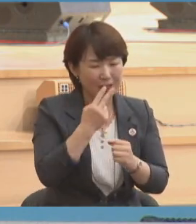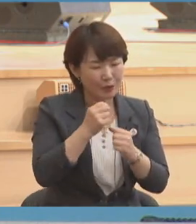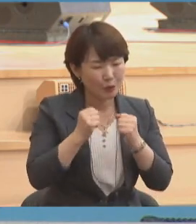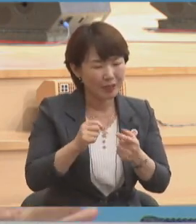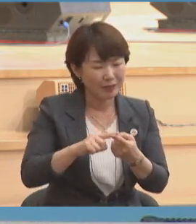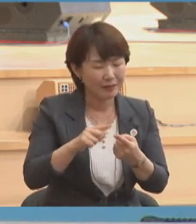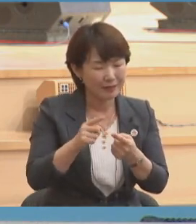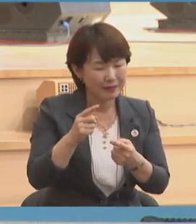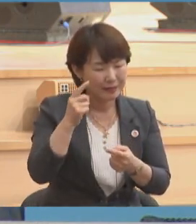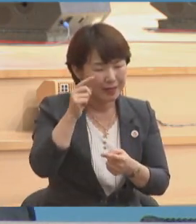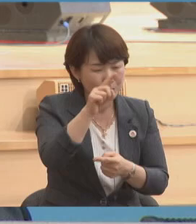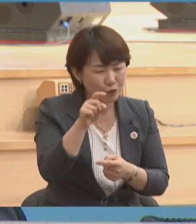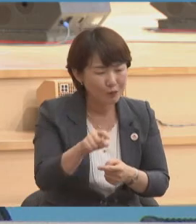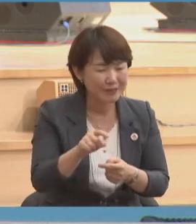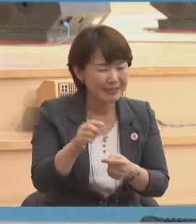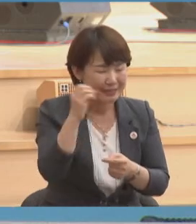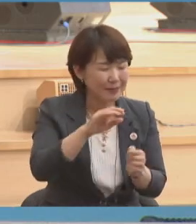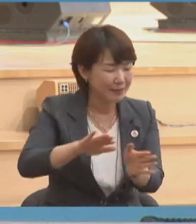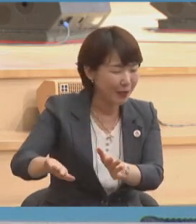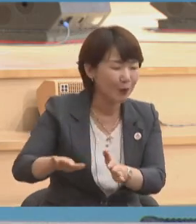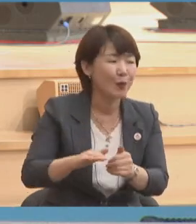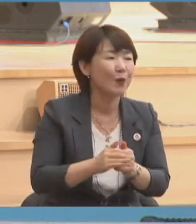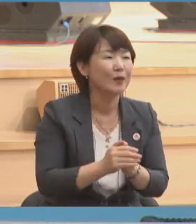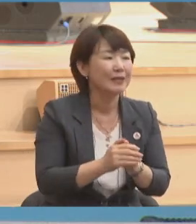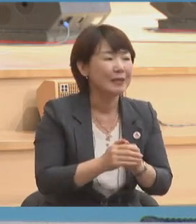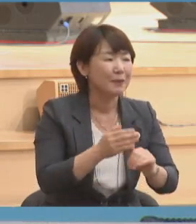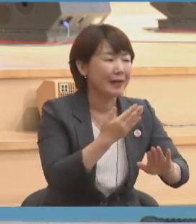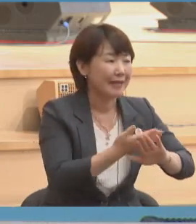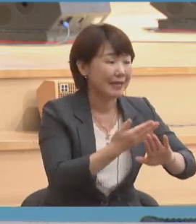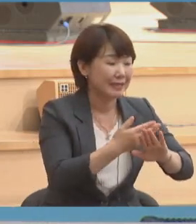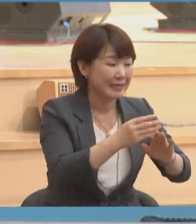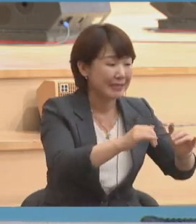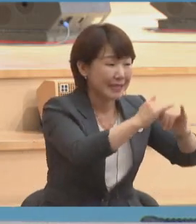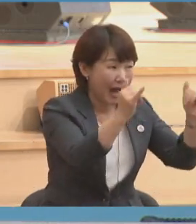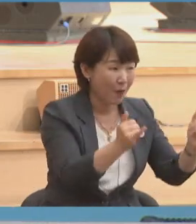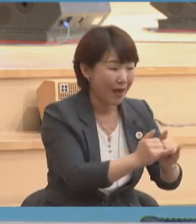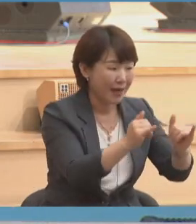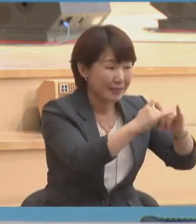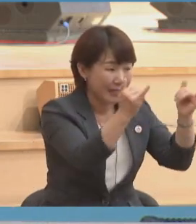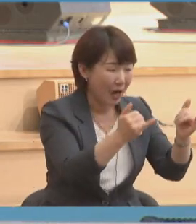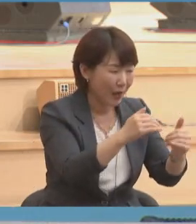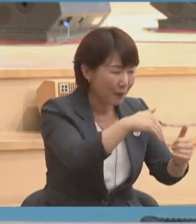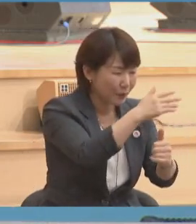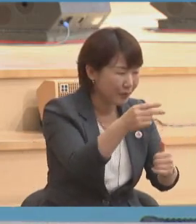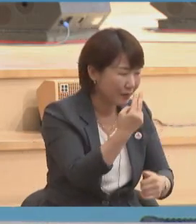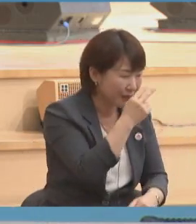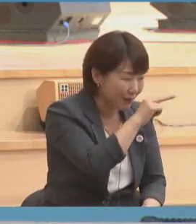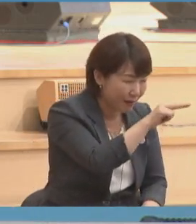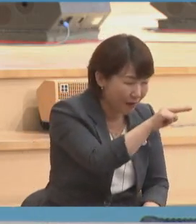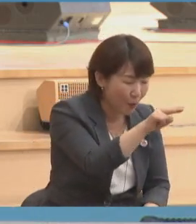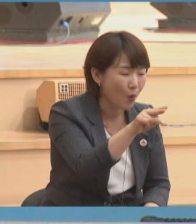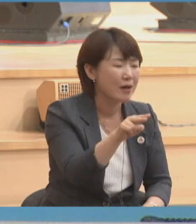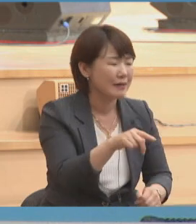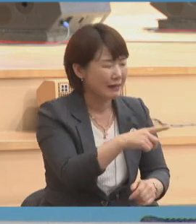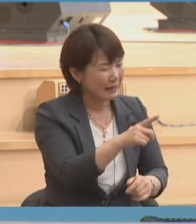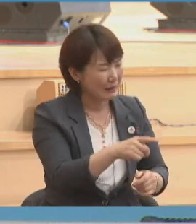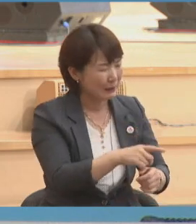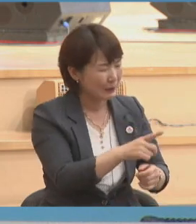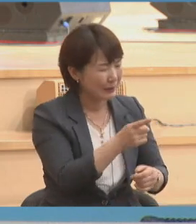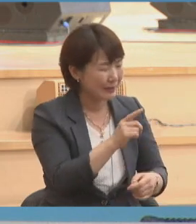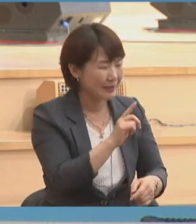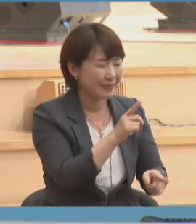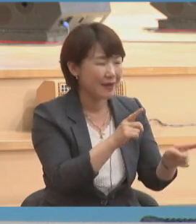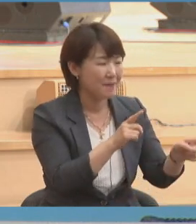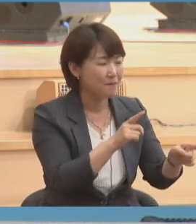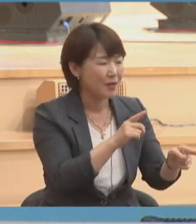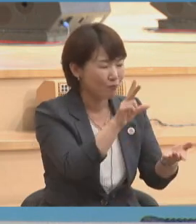내려놓고 사회로 눈을 돌립니다. 모순으로 가득한 이 세상 바꿔봐야겠다 그렇게 마음먹었어요.